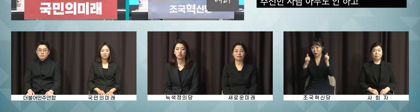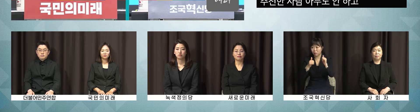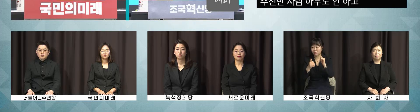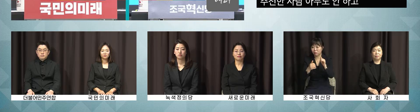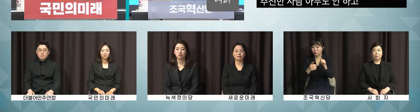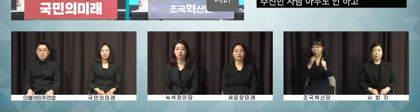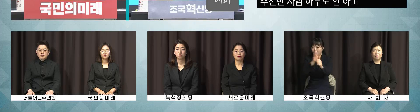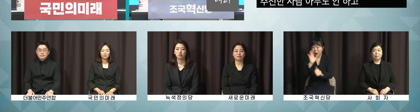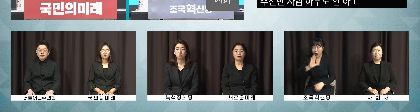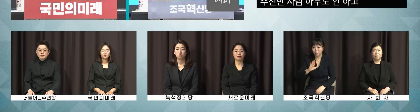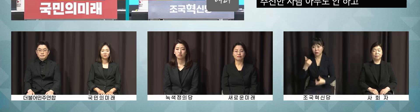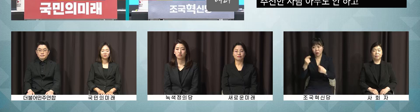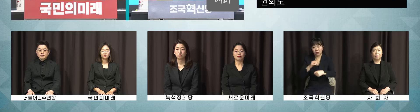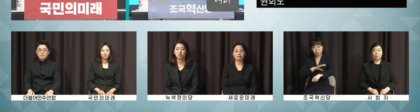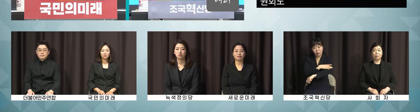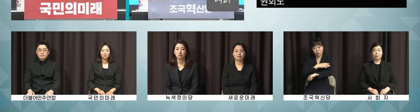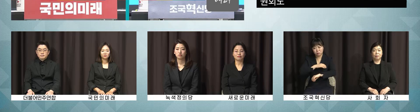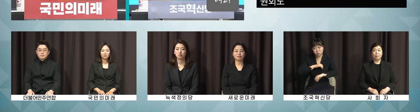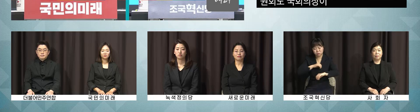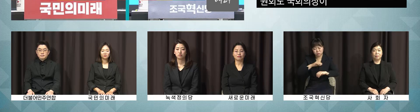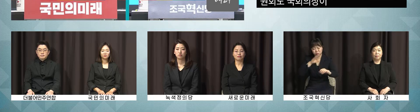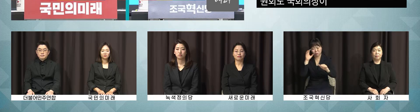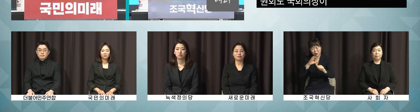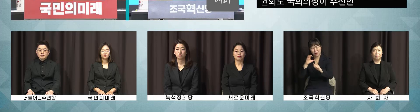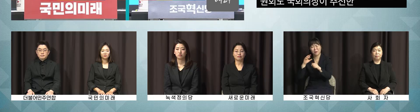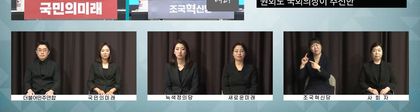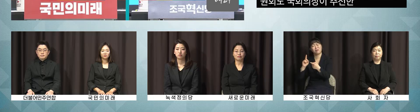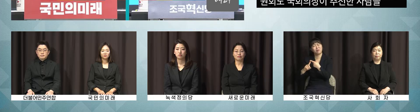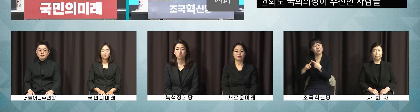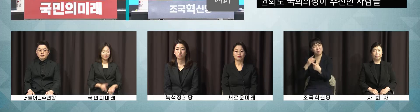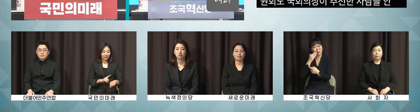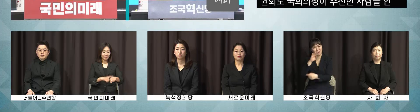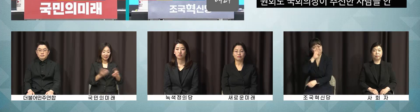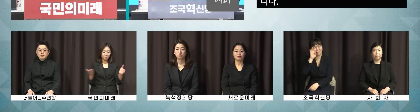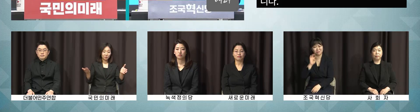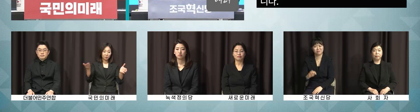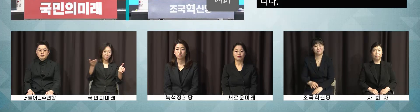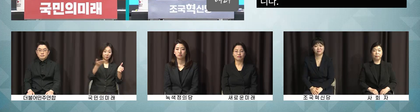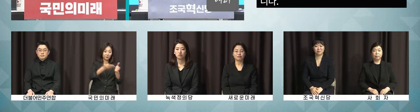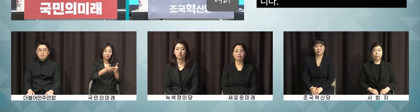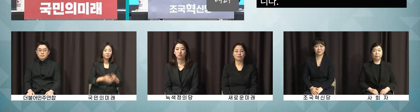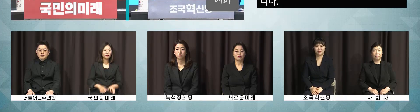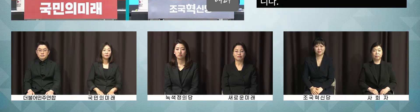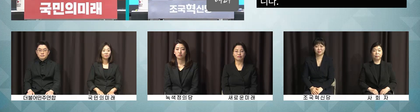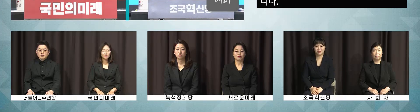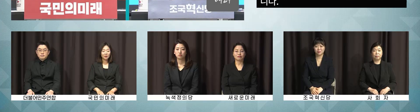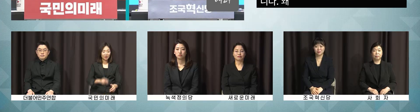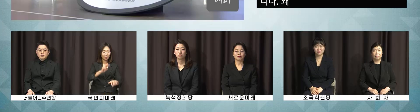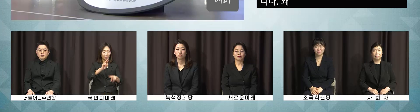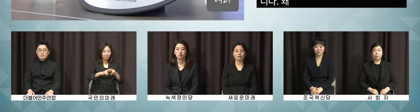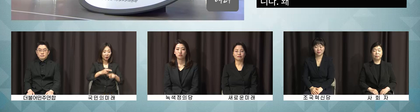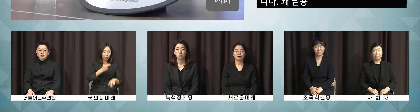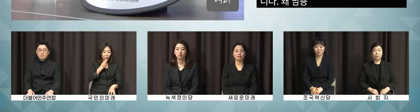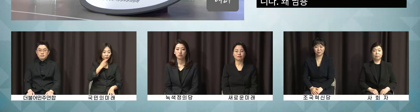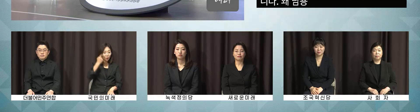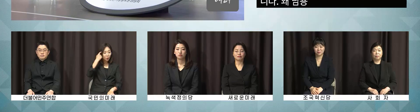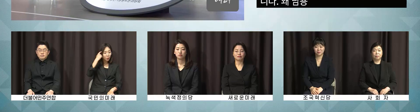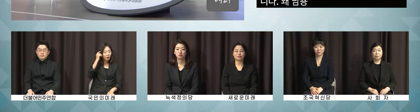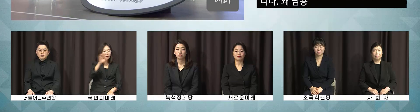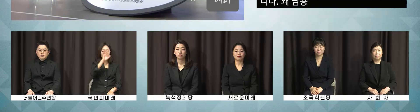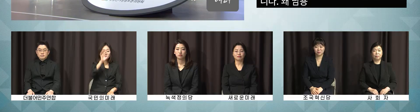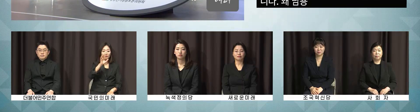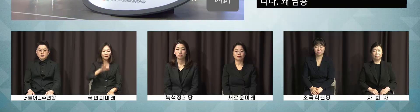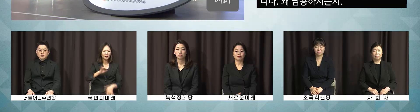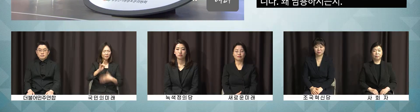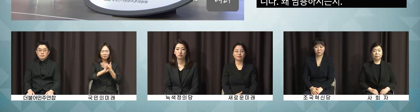이렇게 임명권을 남용해도 되는 것인지 묻고 싶습니다. 네, 시간이 다 됐습니다. 왜 임명 안 하느냐라고 하는 것으로